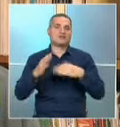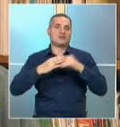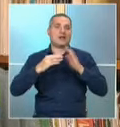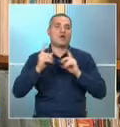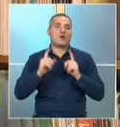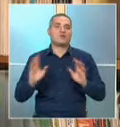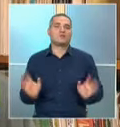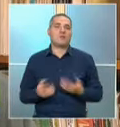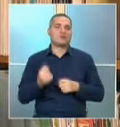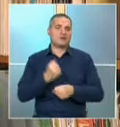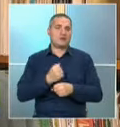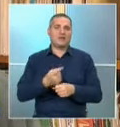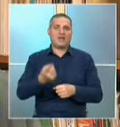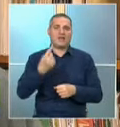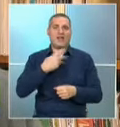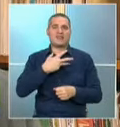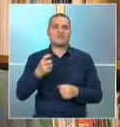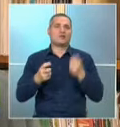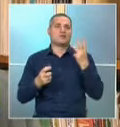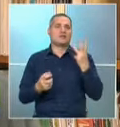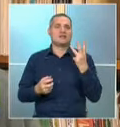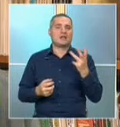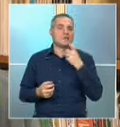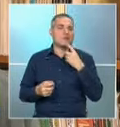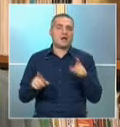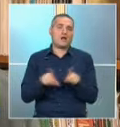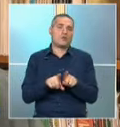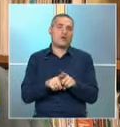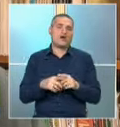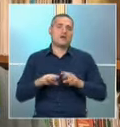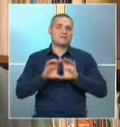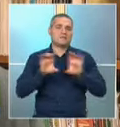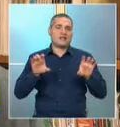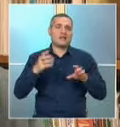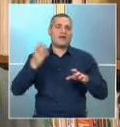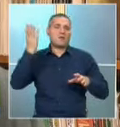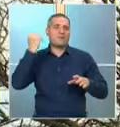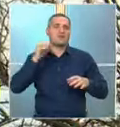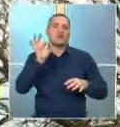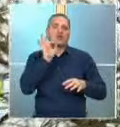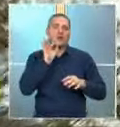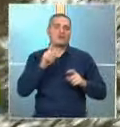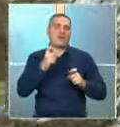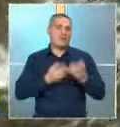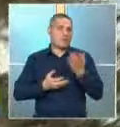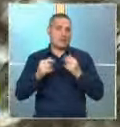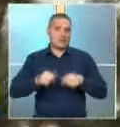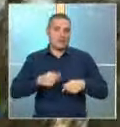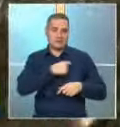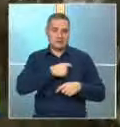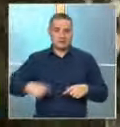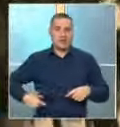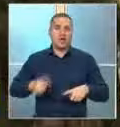сграда, която започва да функционира 1933 година като сграда на бившата Солунска гимназия. Днес